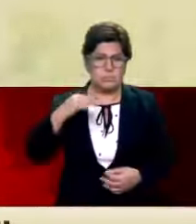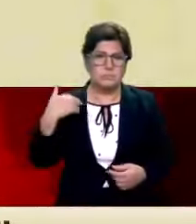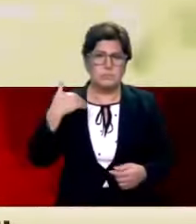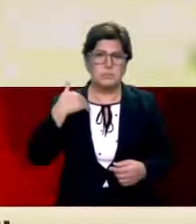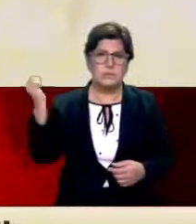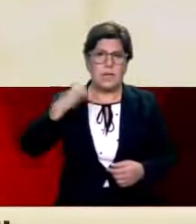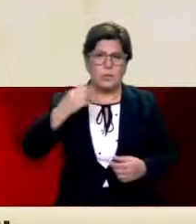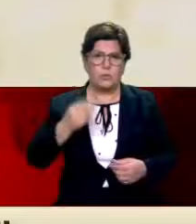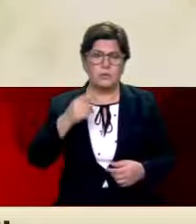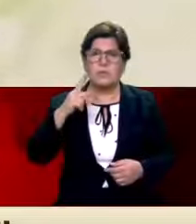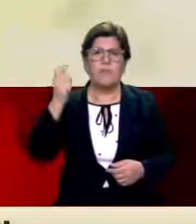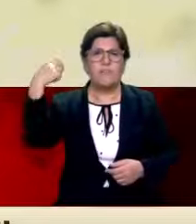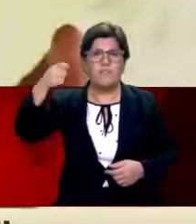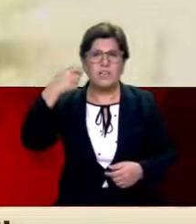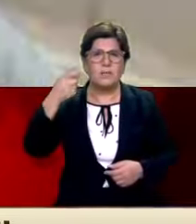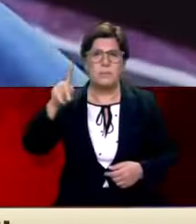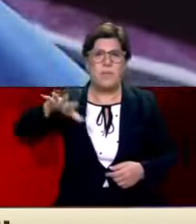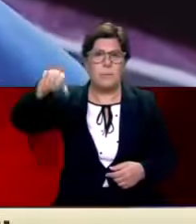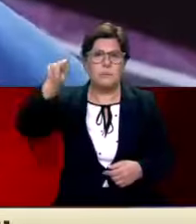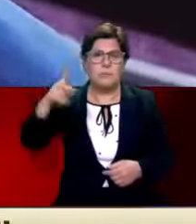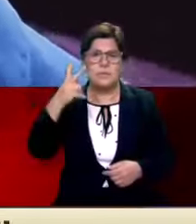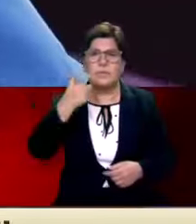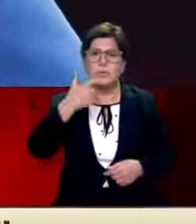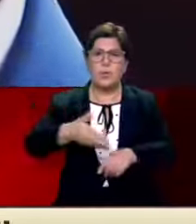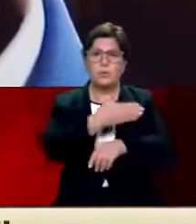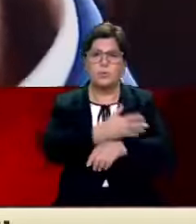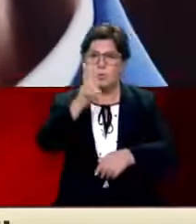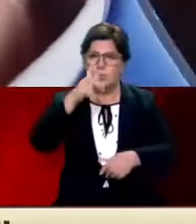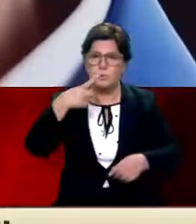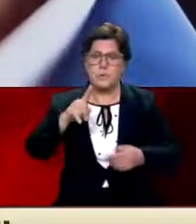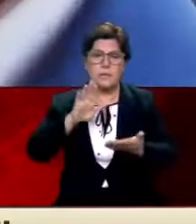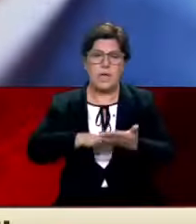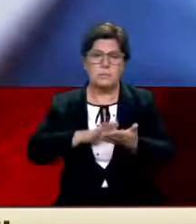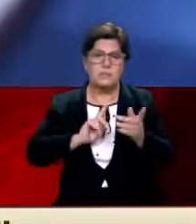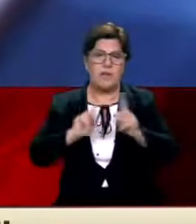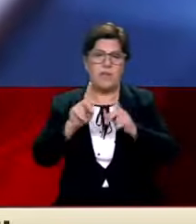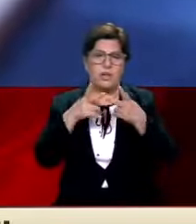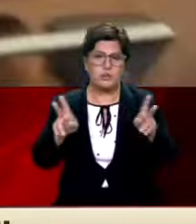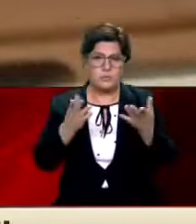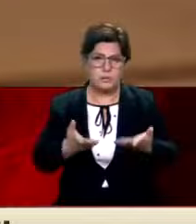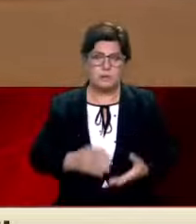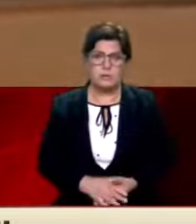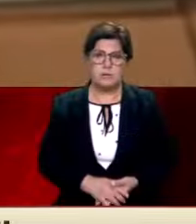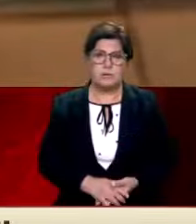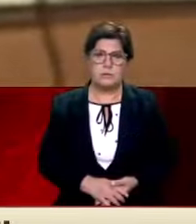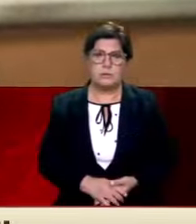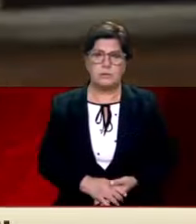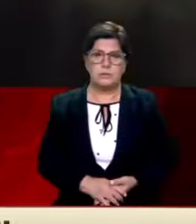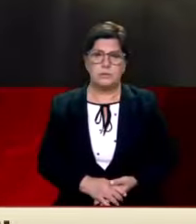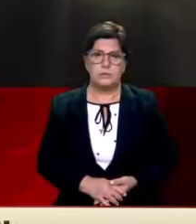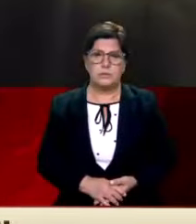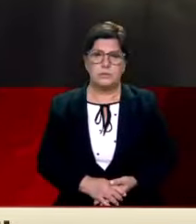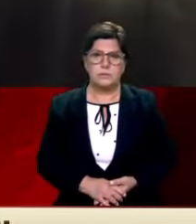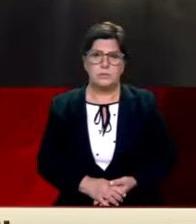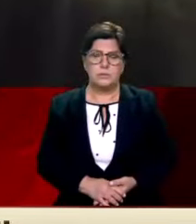öne sürüp filmin yapımcısına yaklaşık 2 yıl önce 300 bin liralık tazminat davası açmıştı. Adam beni deliler